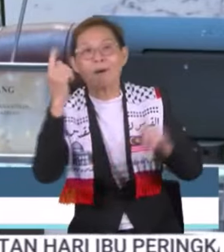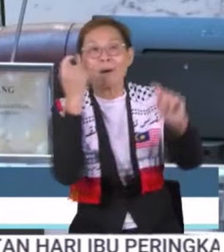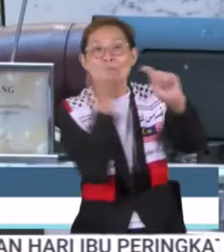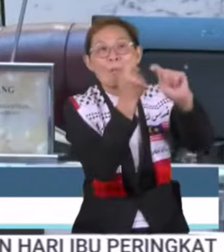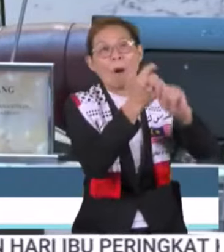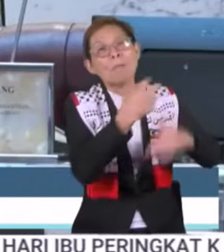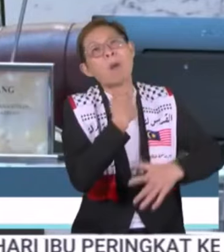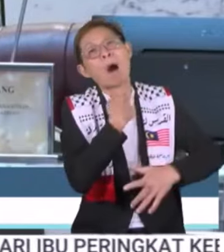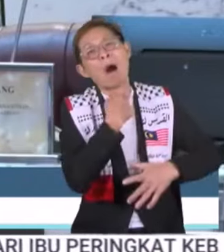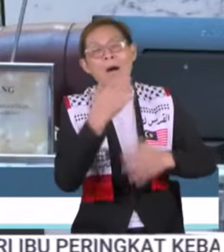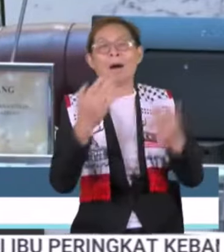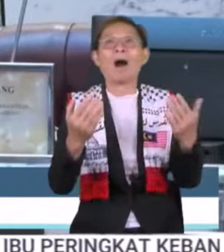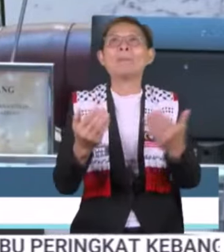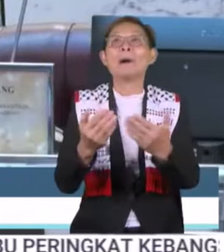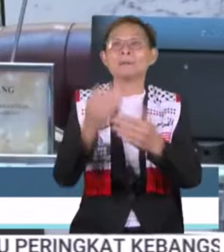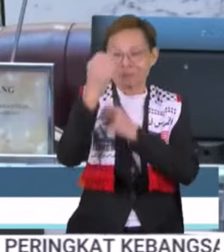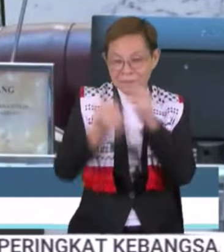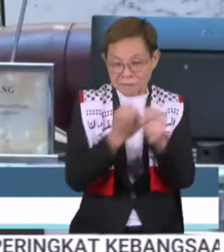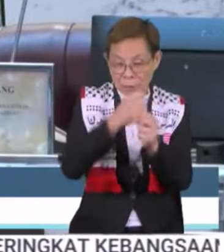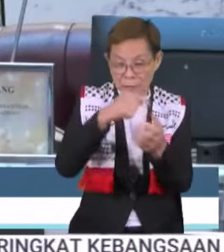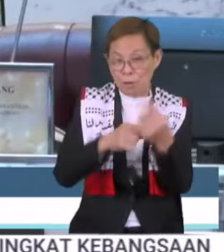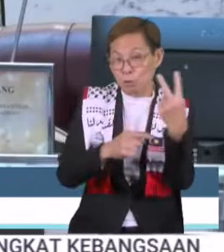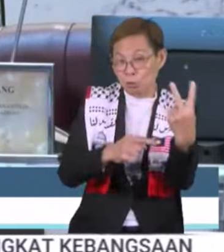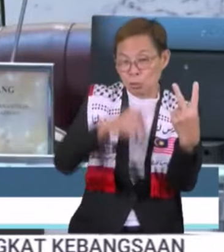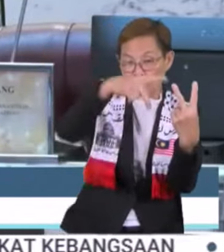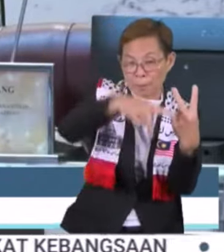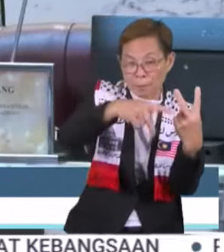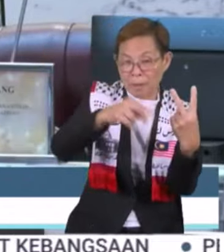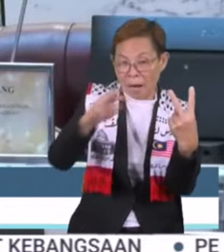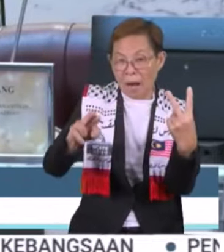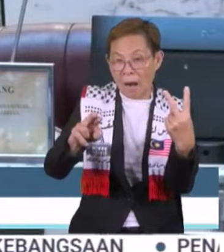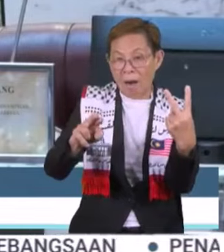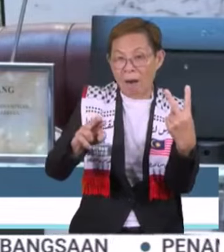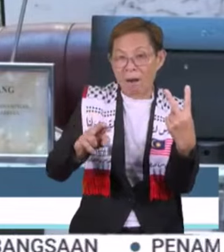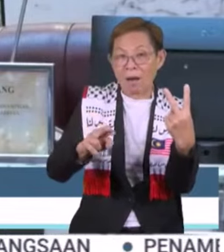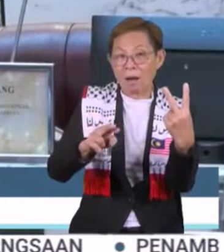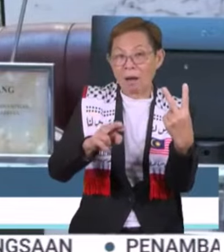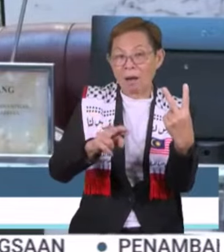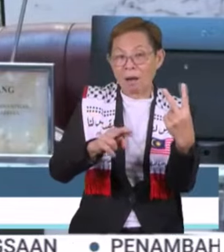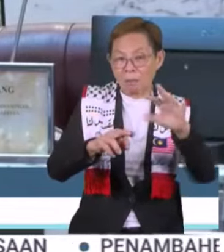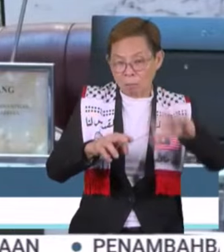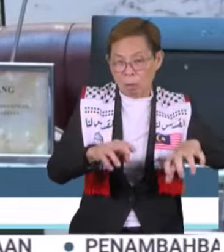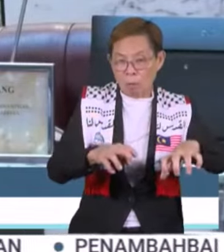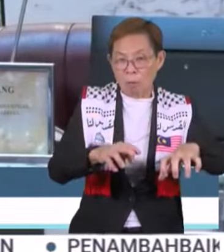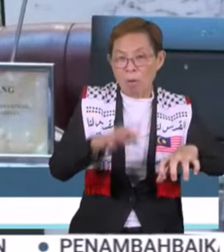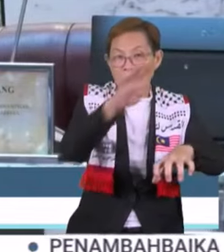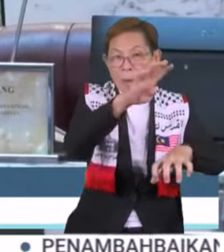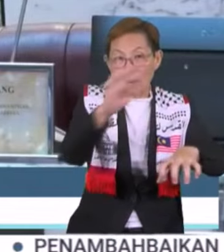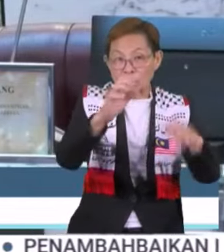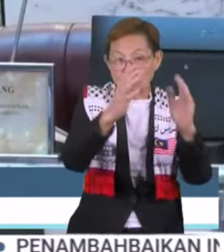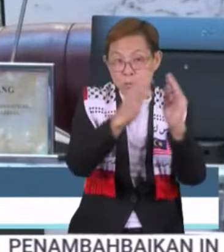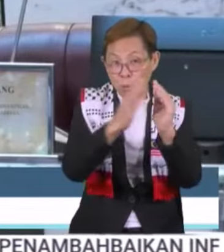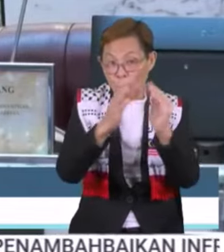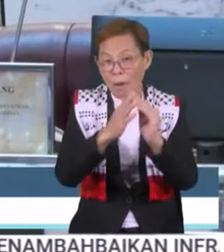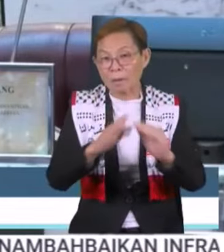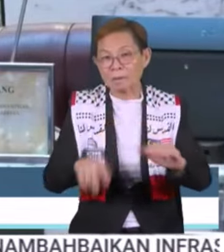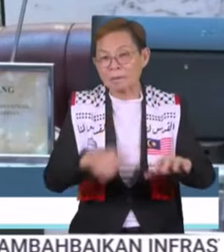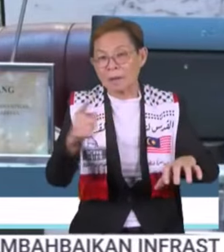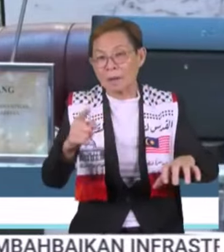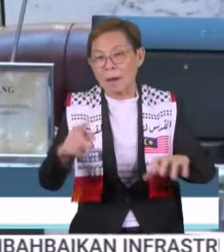alhamdulillah tahun ini dua PPR ini iaitu PPR Cahaya Senibung 400 unit